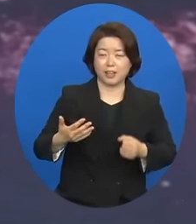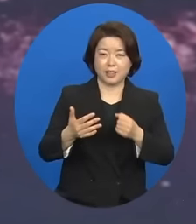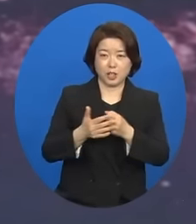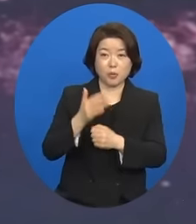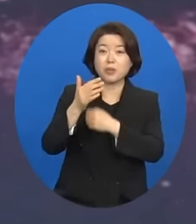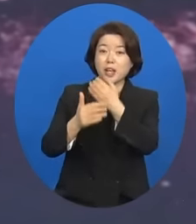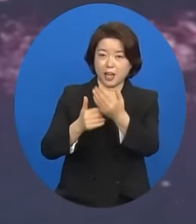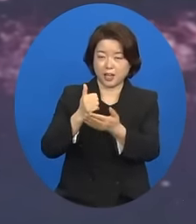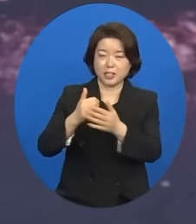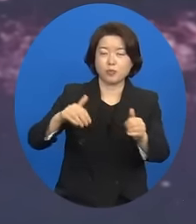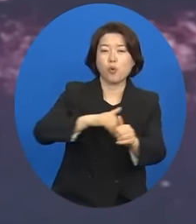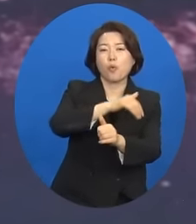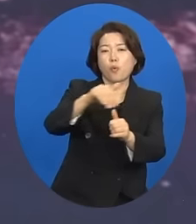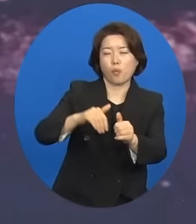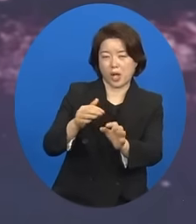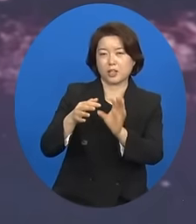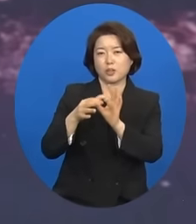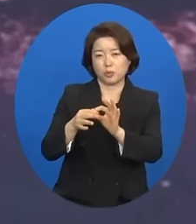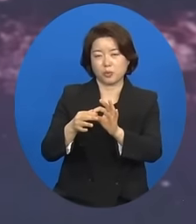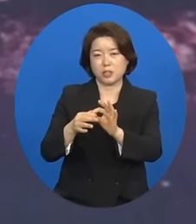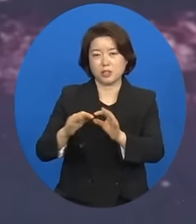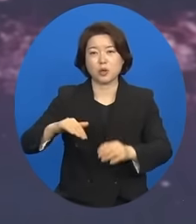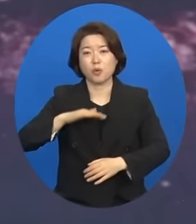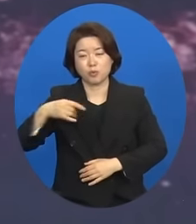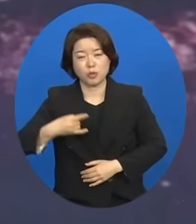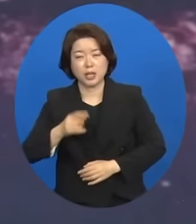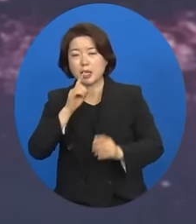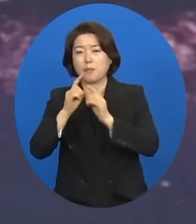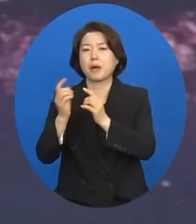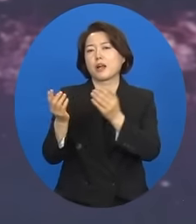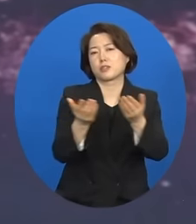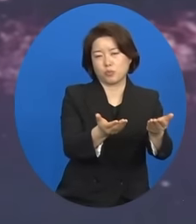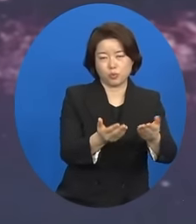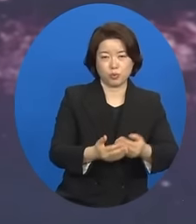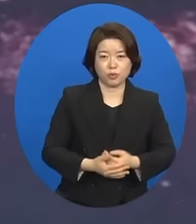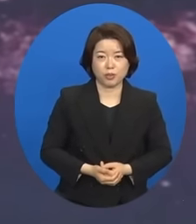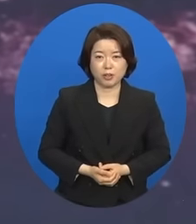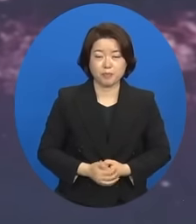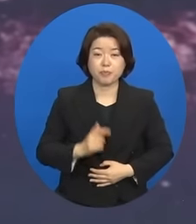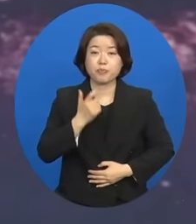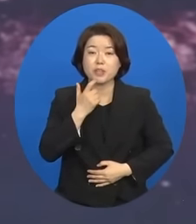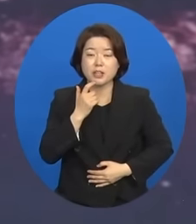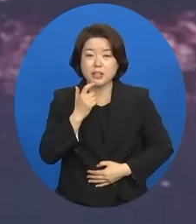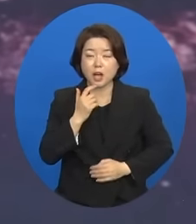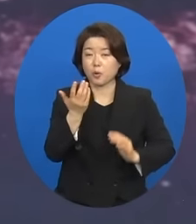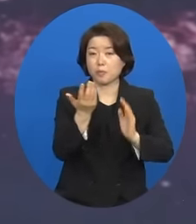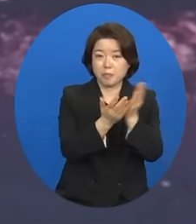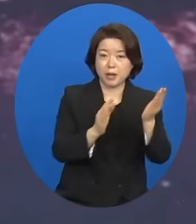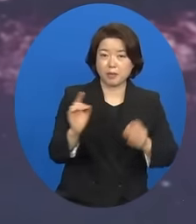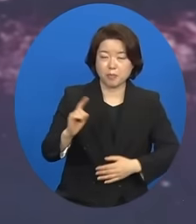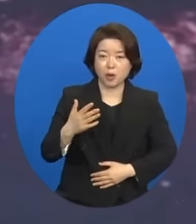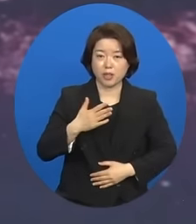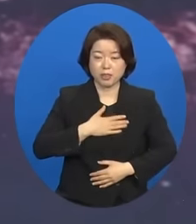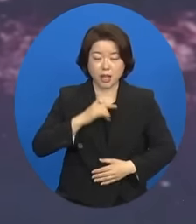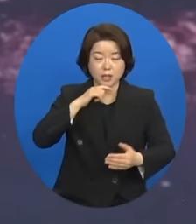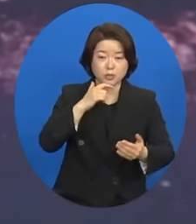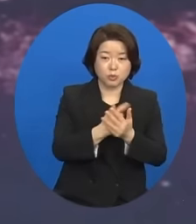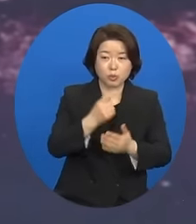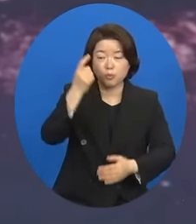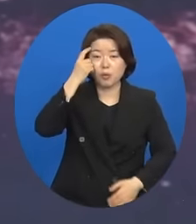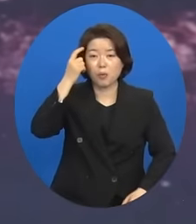하나님은 환경을 통해서 우리에게 말씀을 하시는 거예요 자 야곱의 모순이 이거 있죠 나를 속심이 어찌